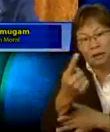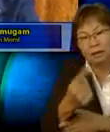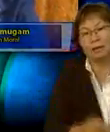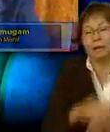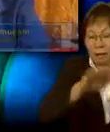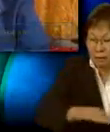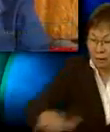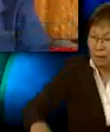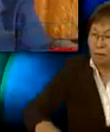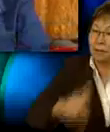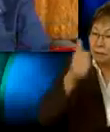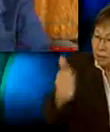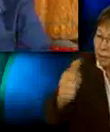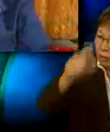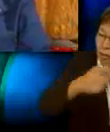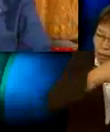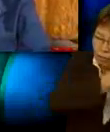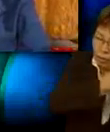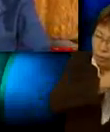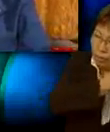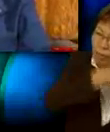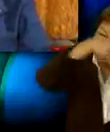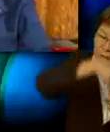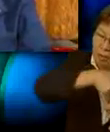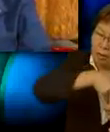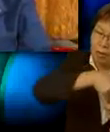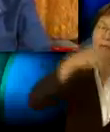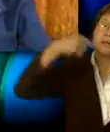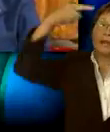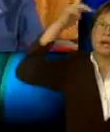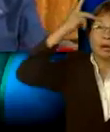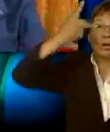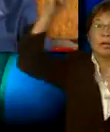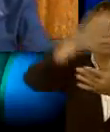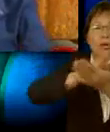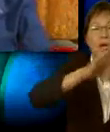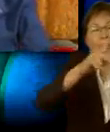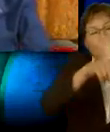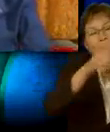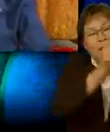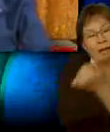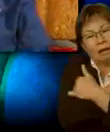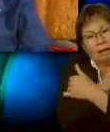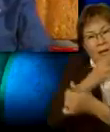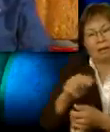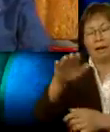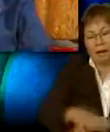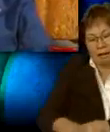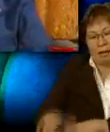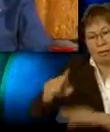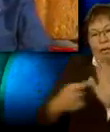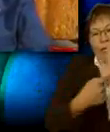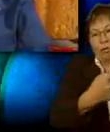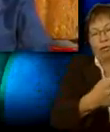semata-mata. Adik-adik sendiri perlu juga memainkan peranan dalam menjayakan konsep sekolah penyayang ini. Adik-adik sendiri